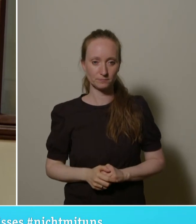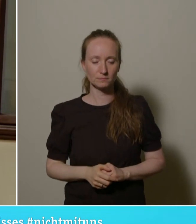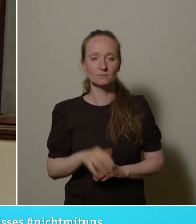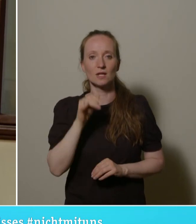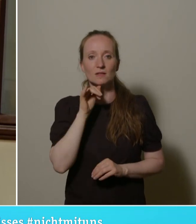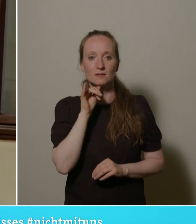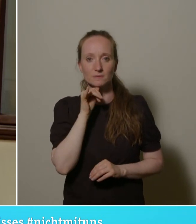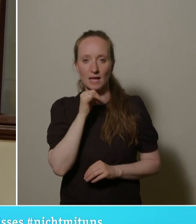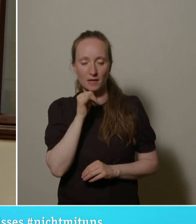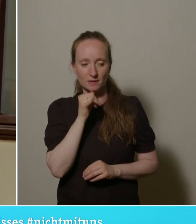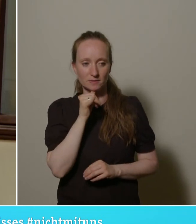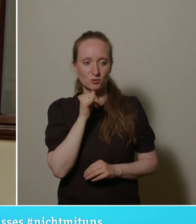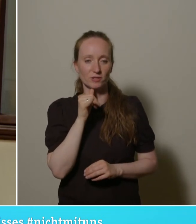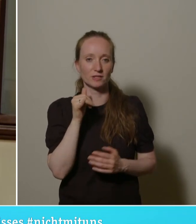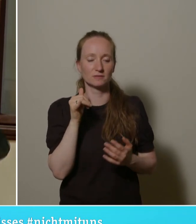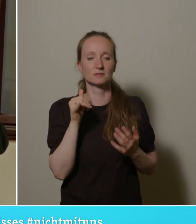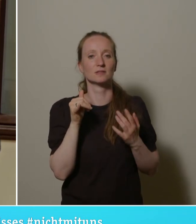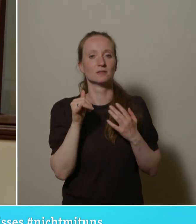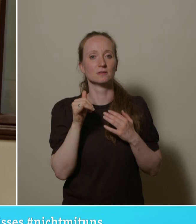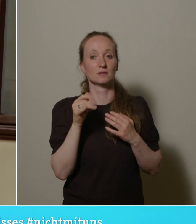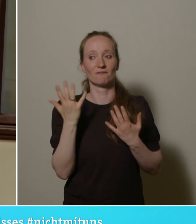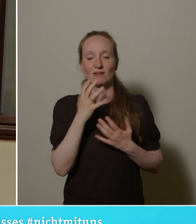Nein, was ich hiermit wirklich sagen will,